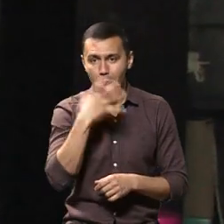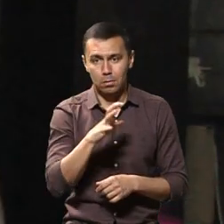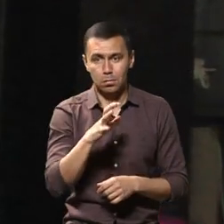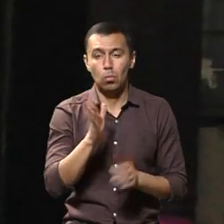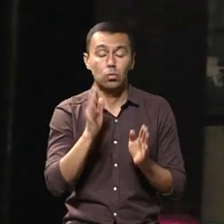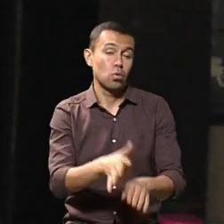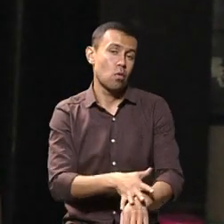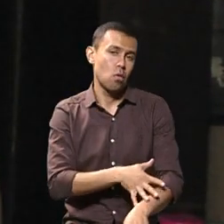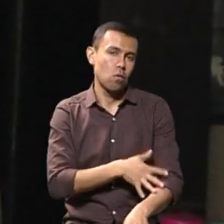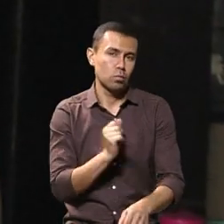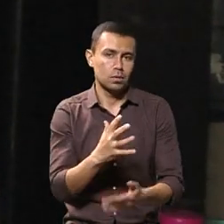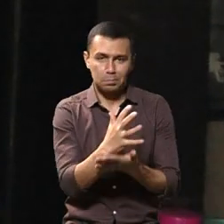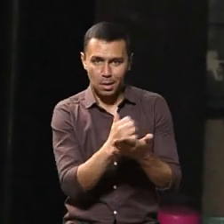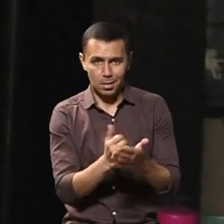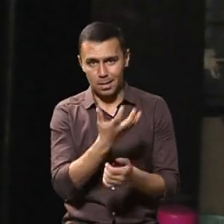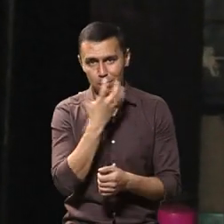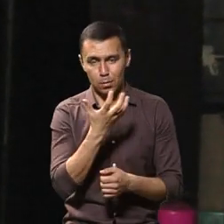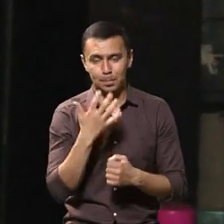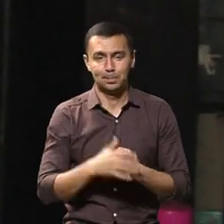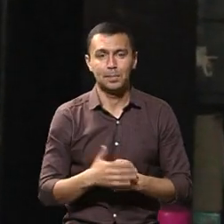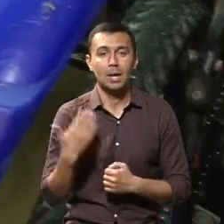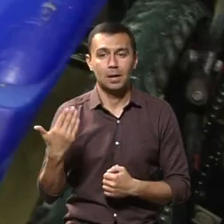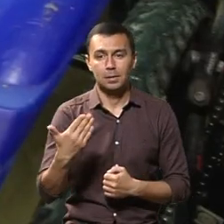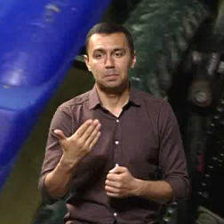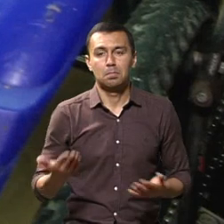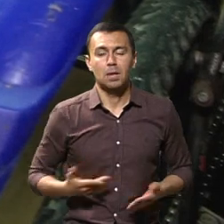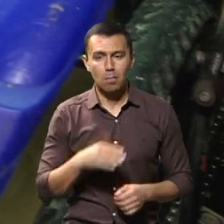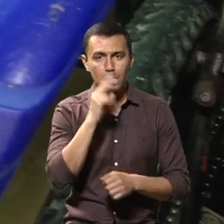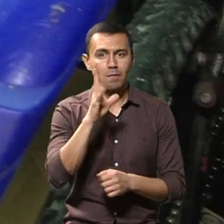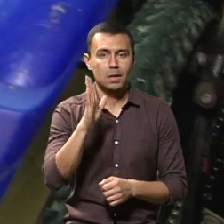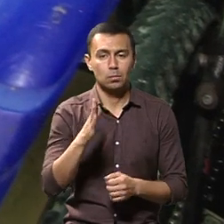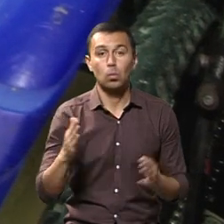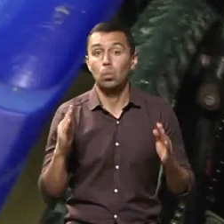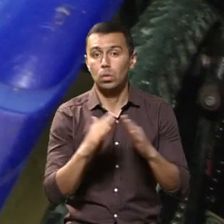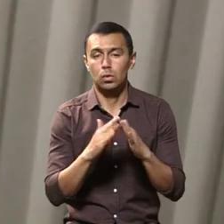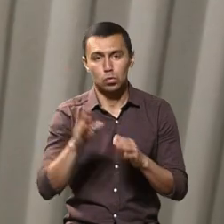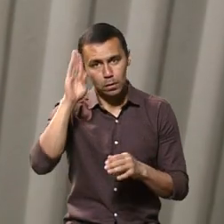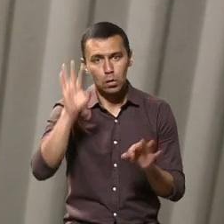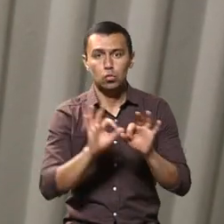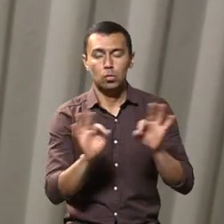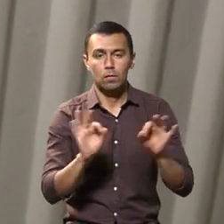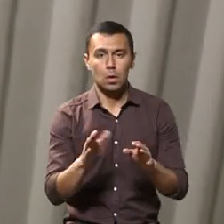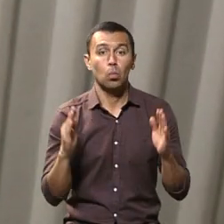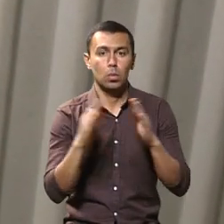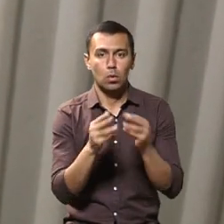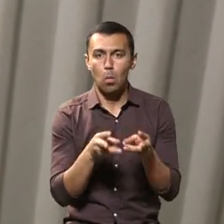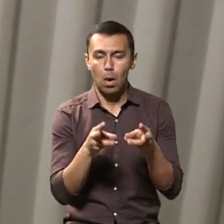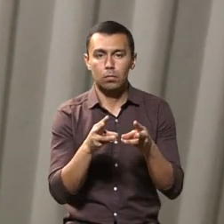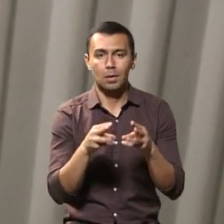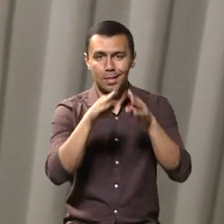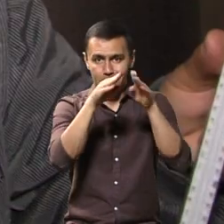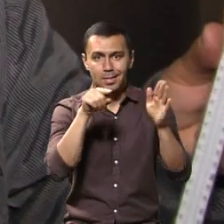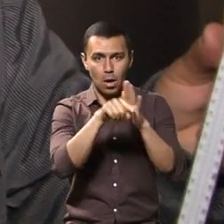будете довго буде він тримати вас. Ростислав Липко мешкає у багатоквартирному будинку. Чоловік розповідає, будинок опалюється